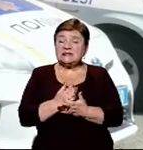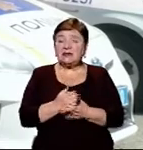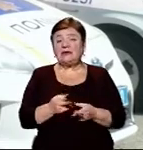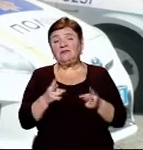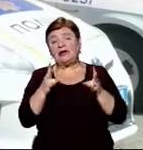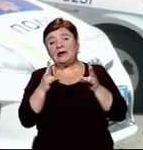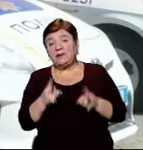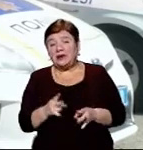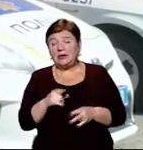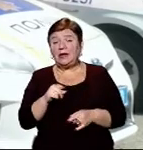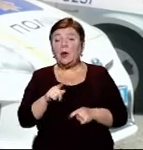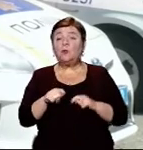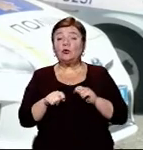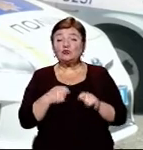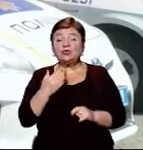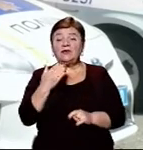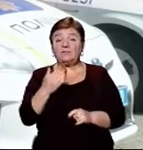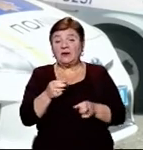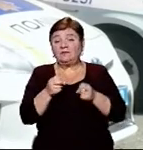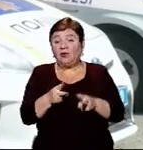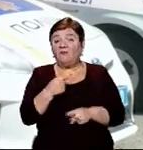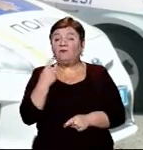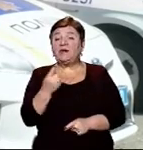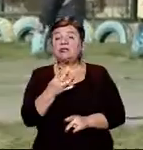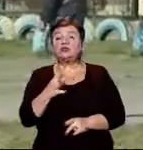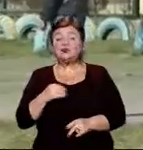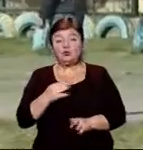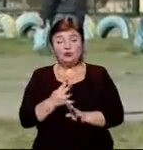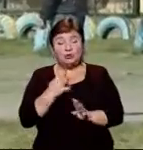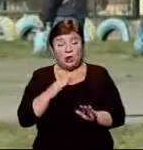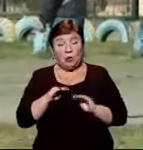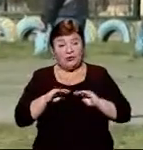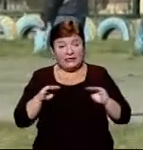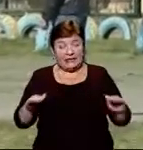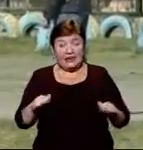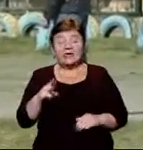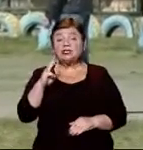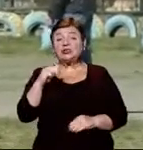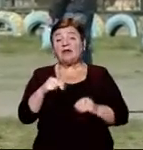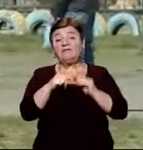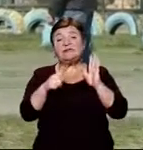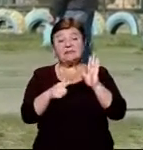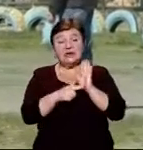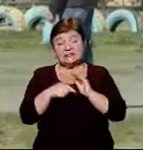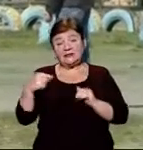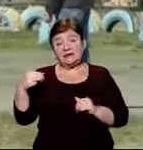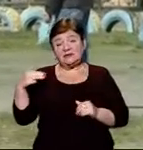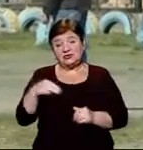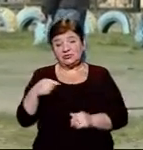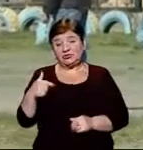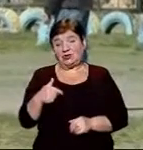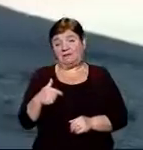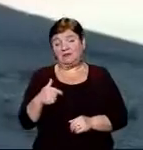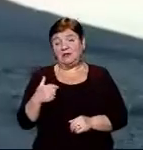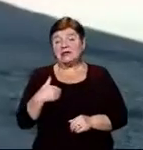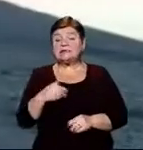відповідальності. Порушуючи їх, ви наражаєте в першу чергу своїх дітей. Сума штрафу становить від 17 тисяч гривень. За